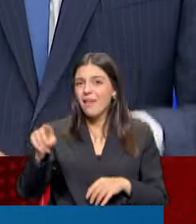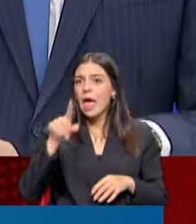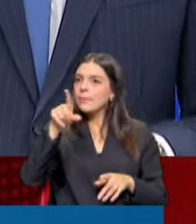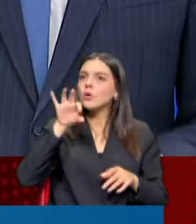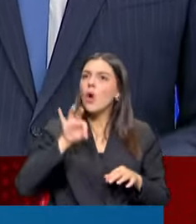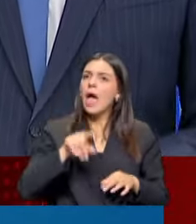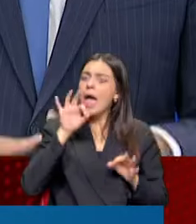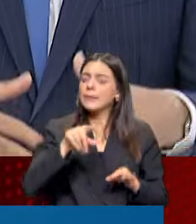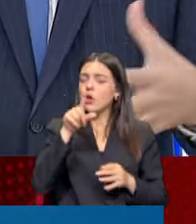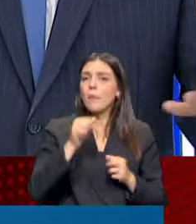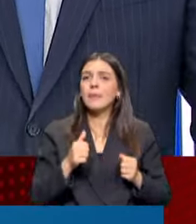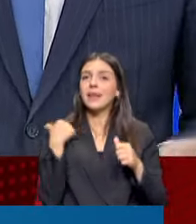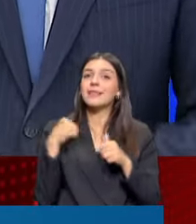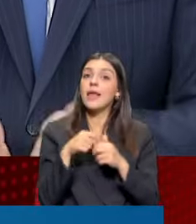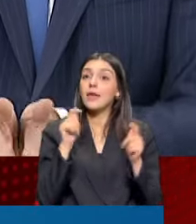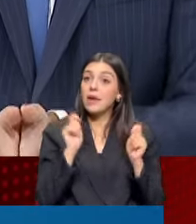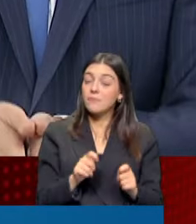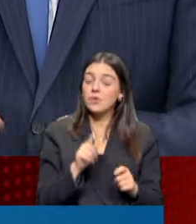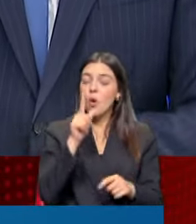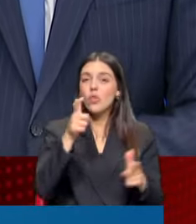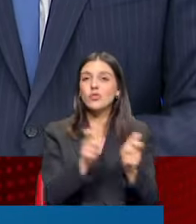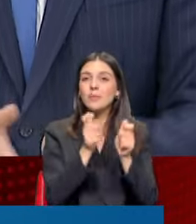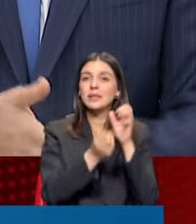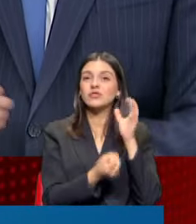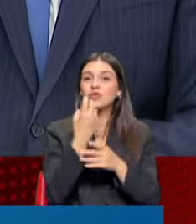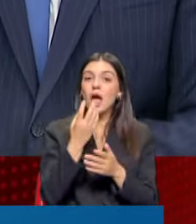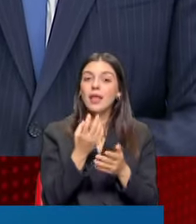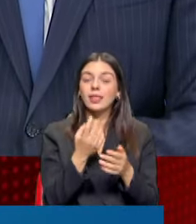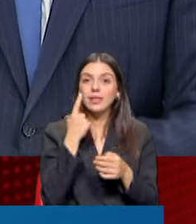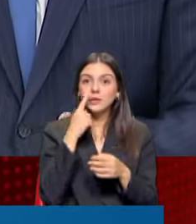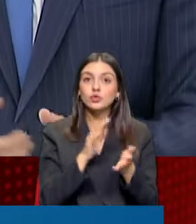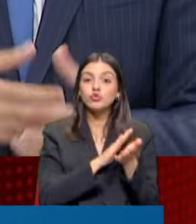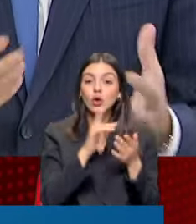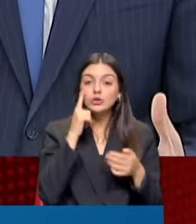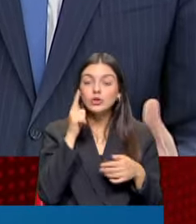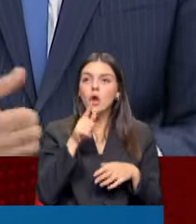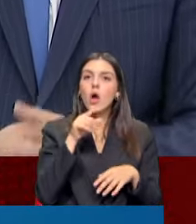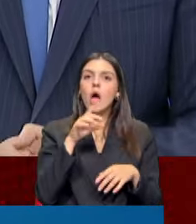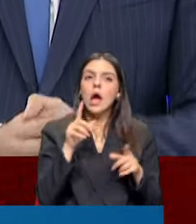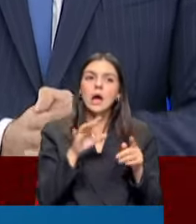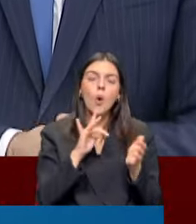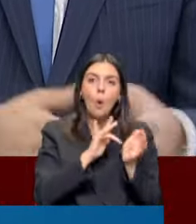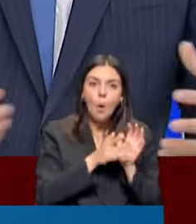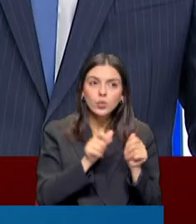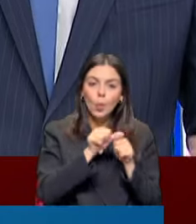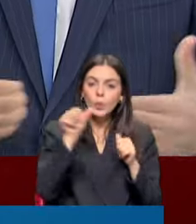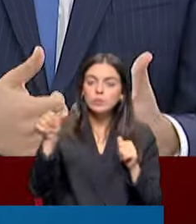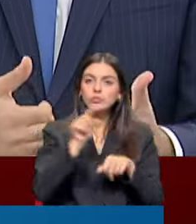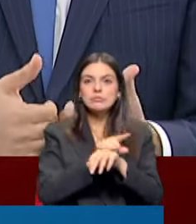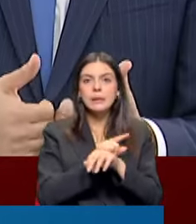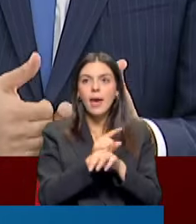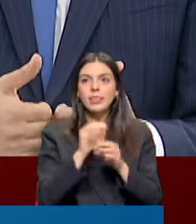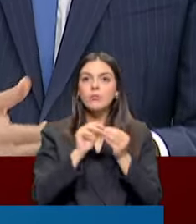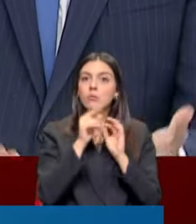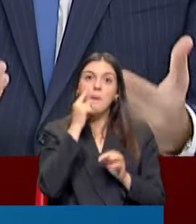parkı yeniden yaptık ve o toplantıdan çıkan sonuçla orta vadeli ve uzun vadeli gündemleri gördük. Aslında Türkiye'nin